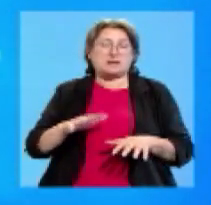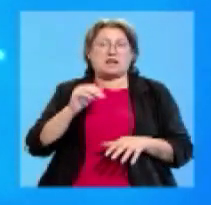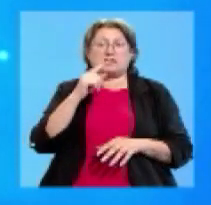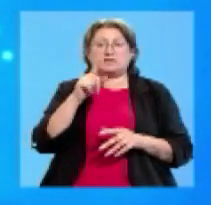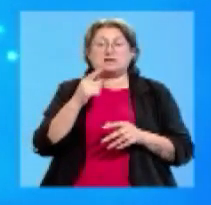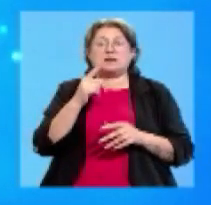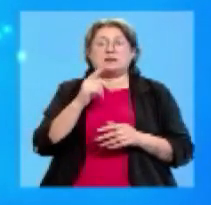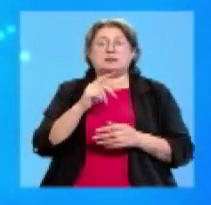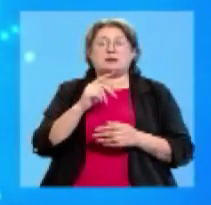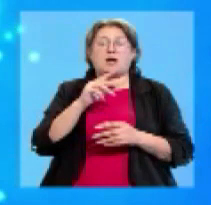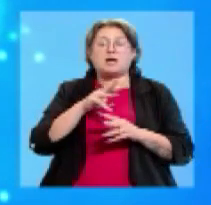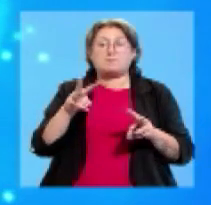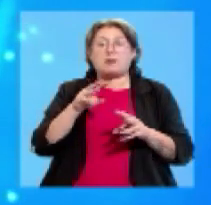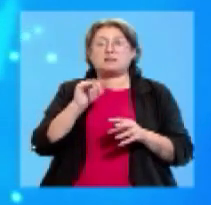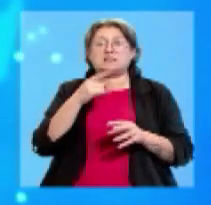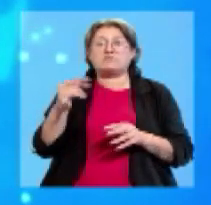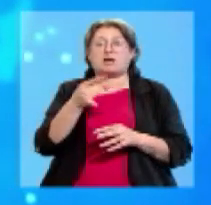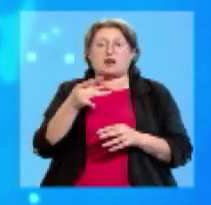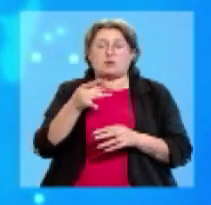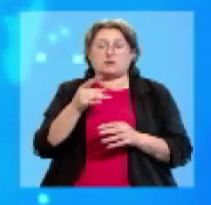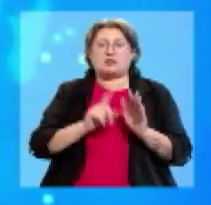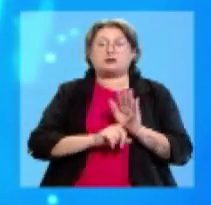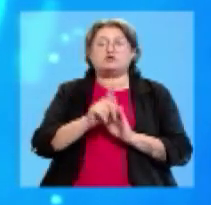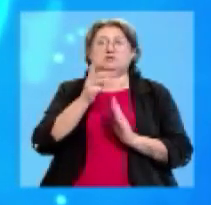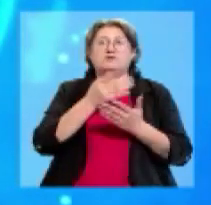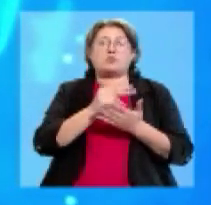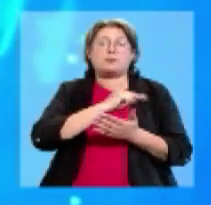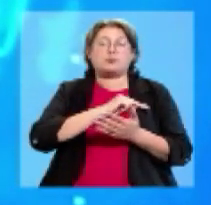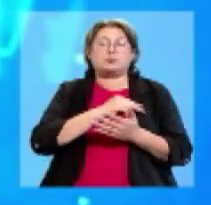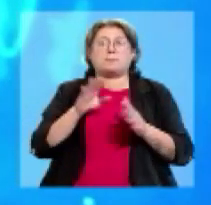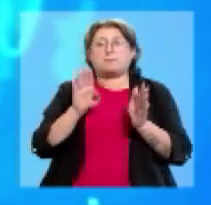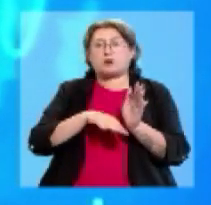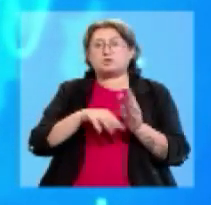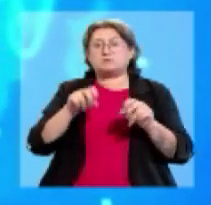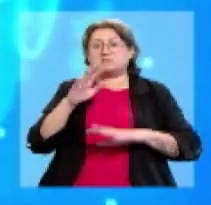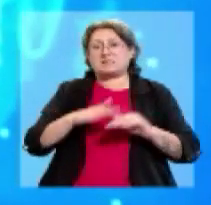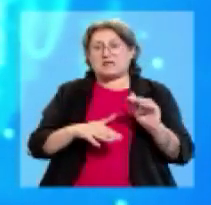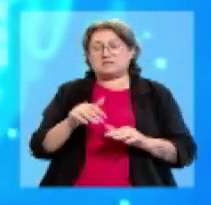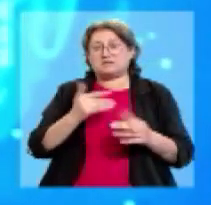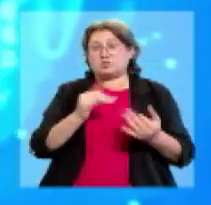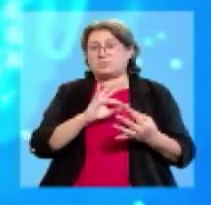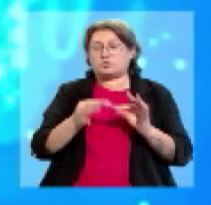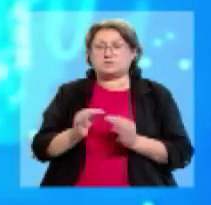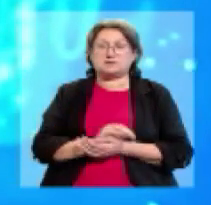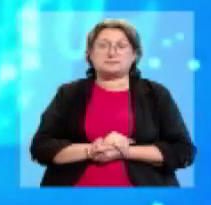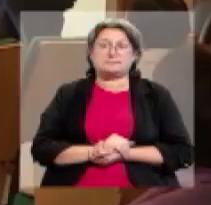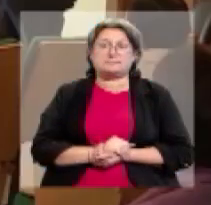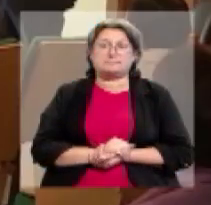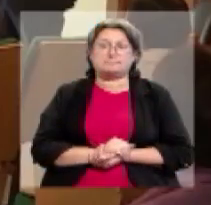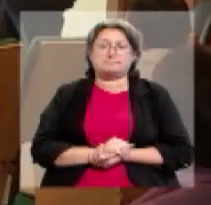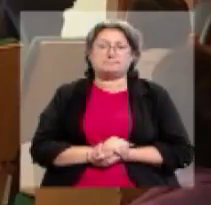примеров – Арнур Сартов, аким Алтынсаринского района. Начинал свою деятельность он с простого специалиста. Подробности.